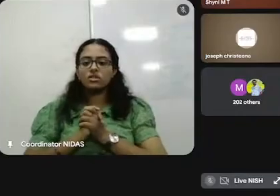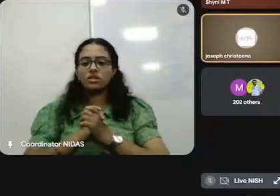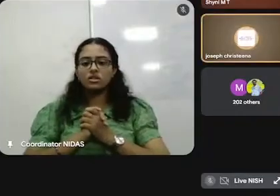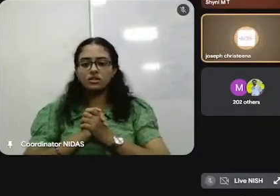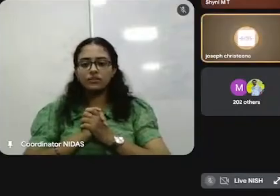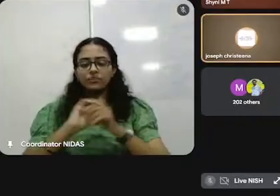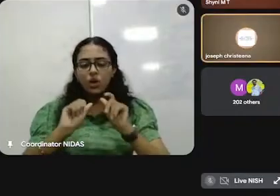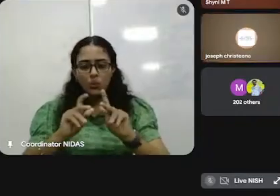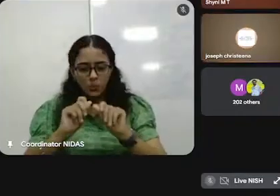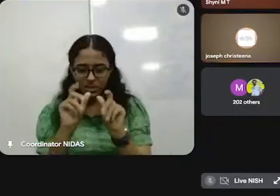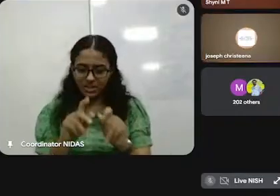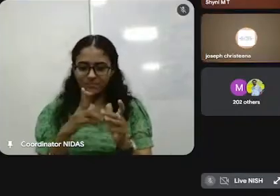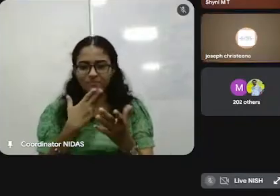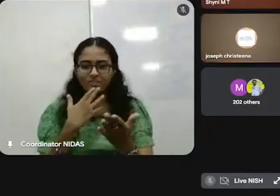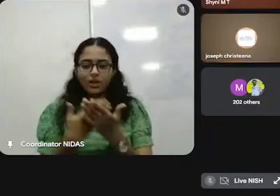ഓക്കെ മാം,